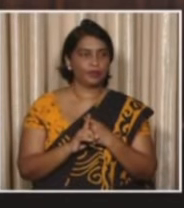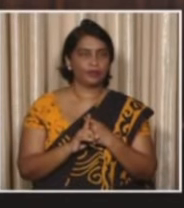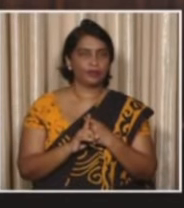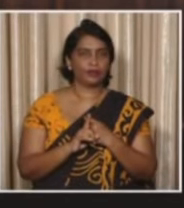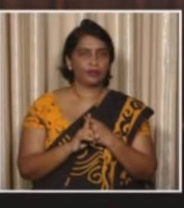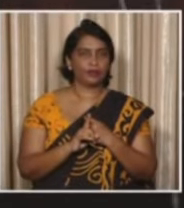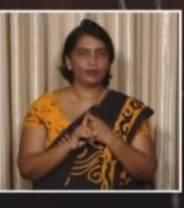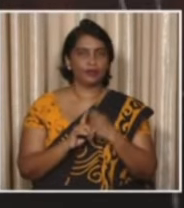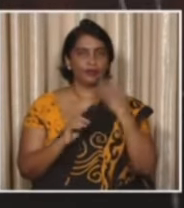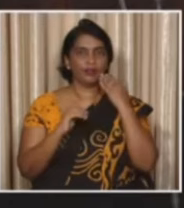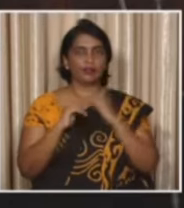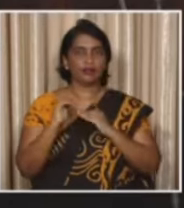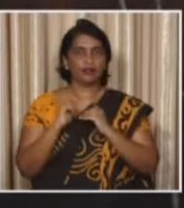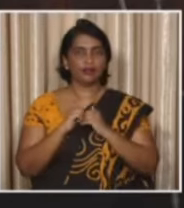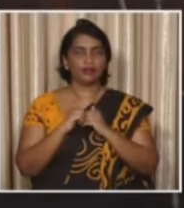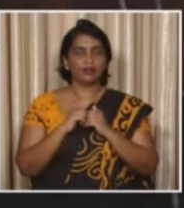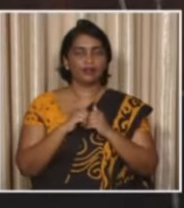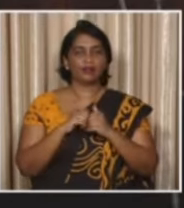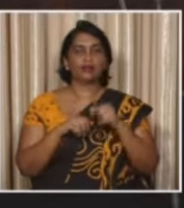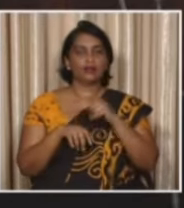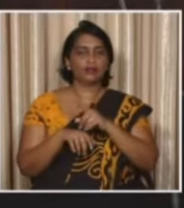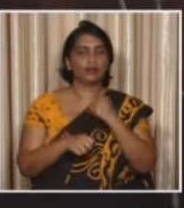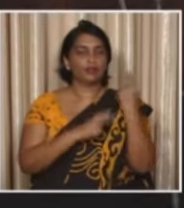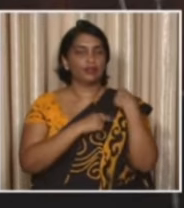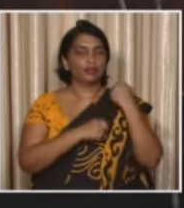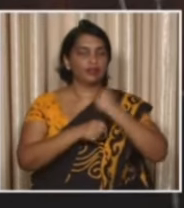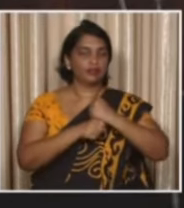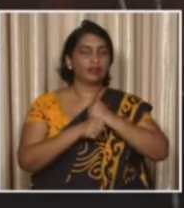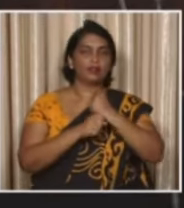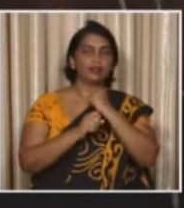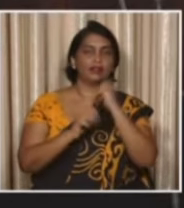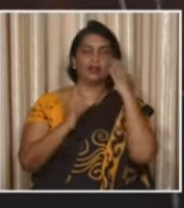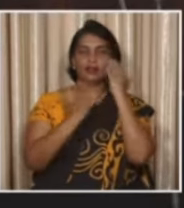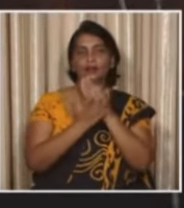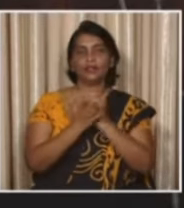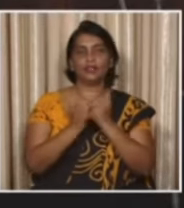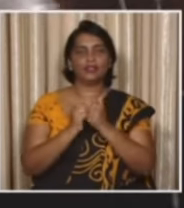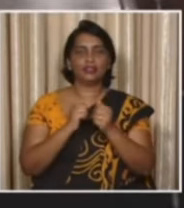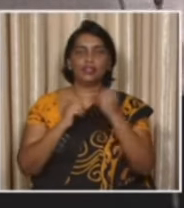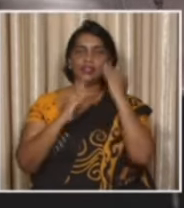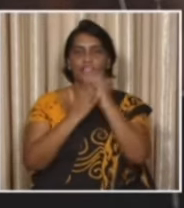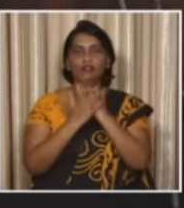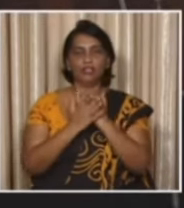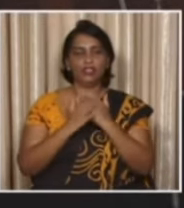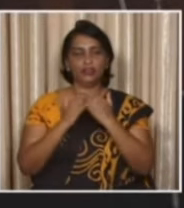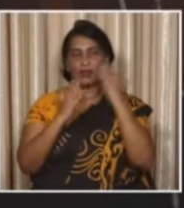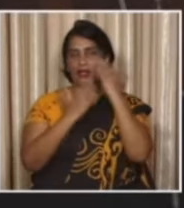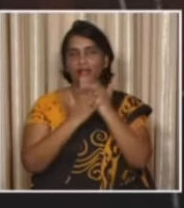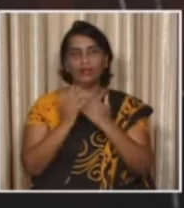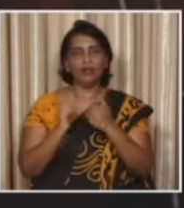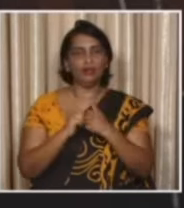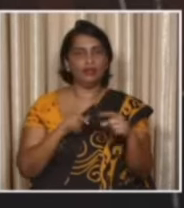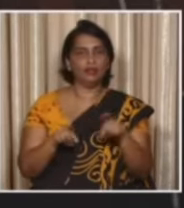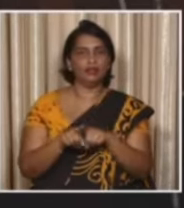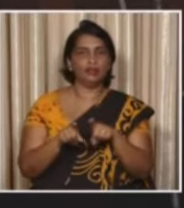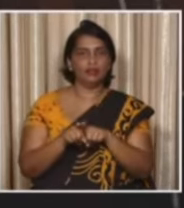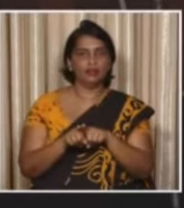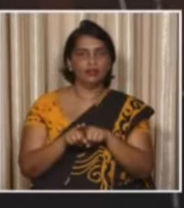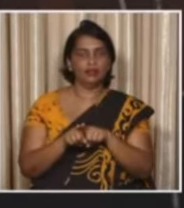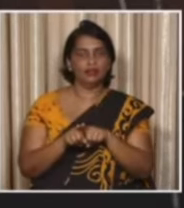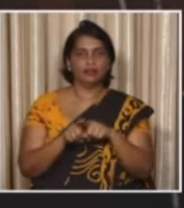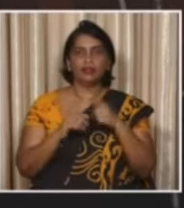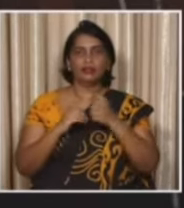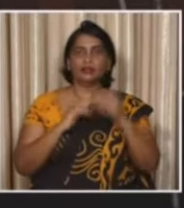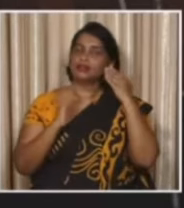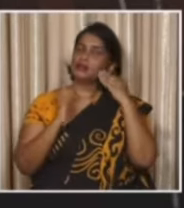గారు కథానాయకతముని వివృత్త వగగీతు రజప్రియమంద ఆంశిక అధీక్షణ కారక సభావిత యోముకర్ణలద ఆగమన పనత్కేటం పద